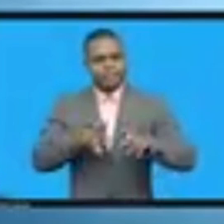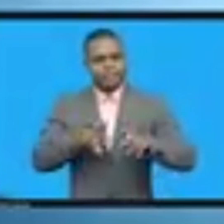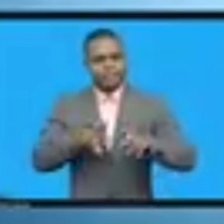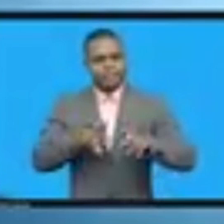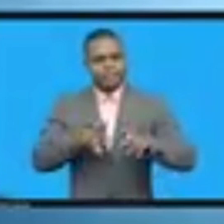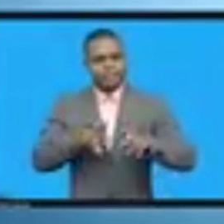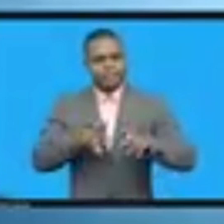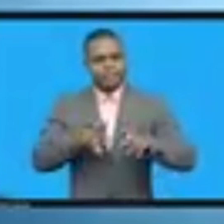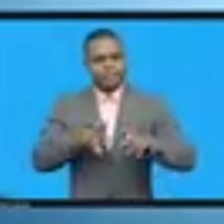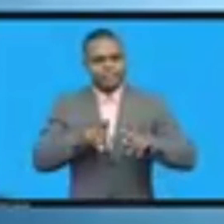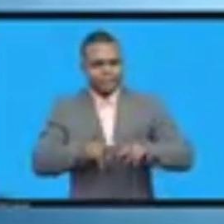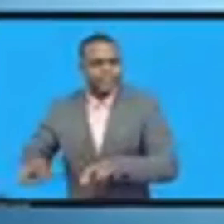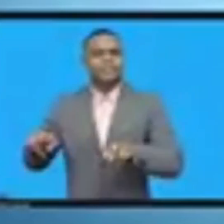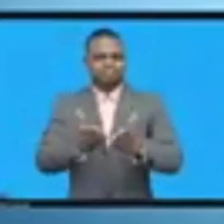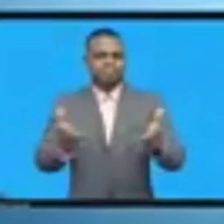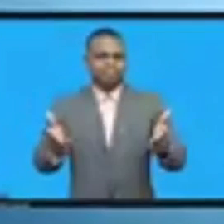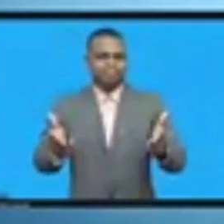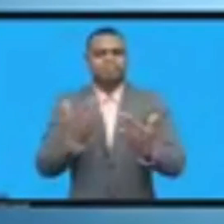谢谢。